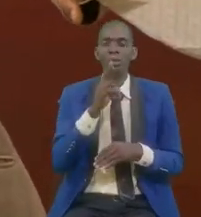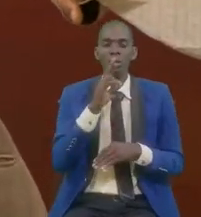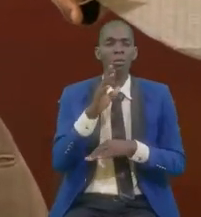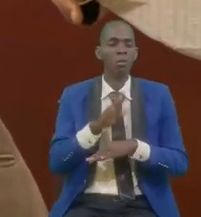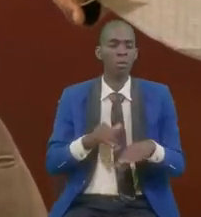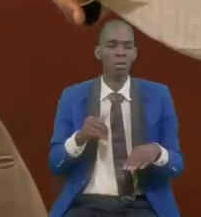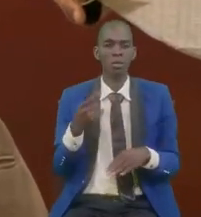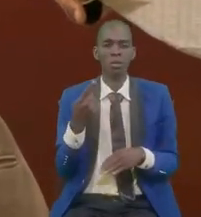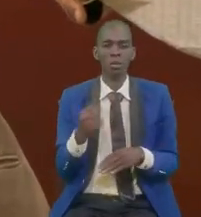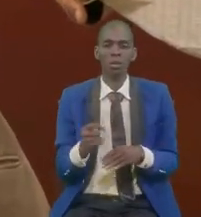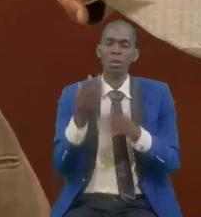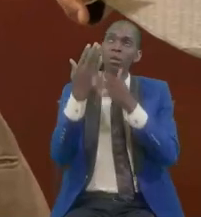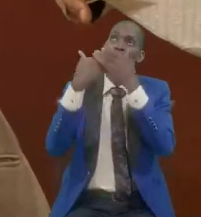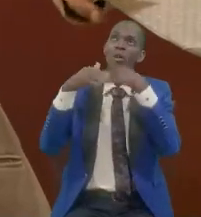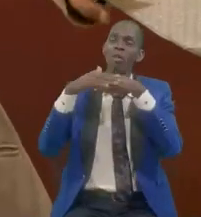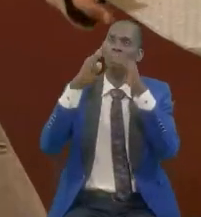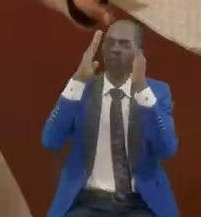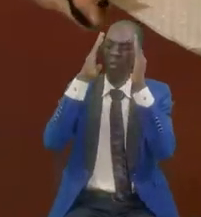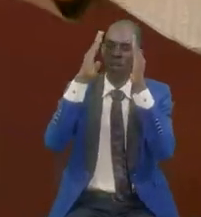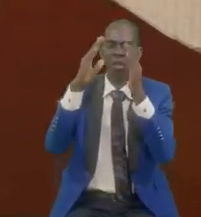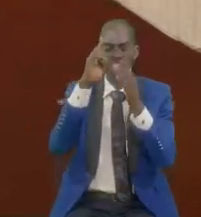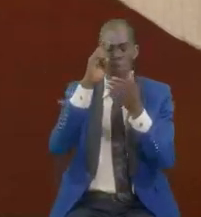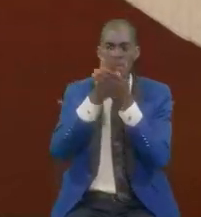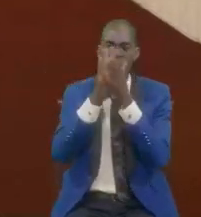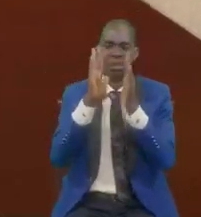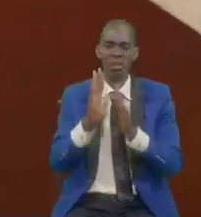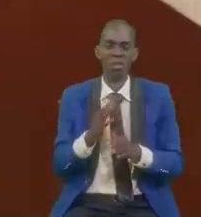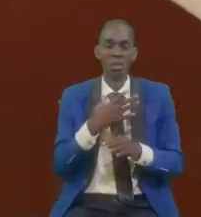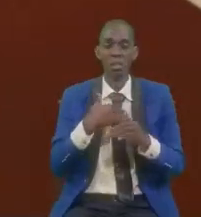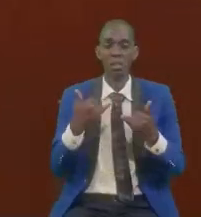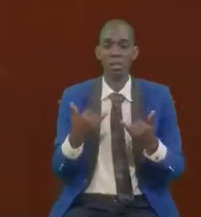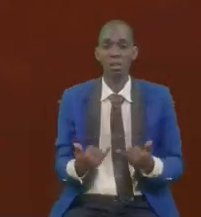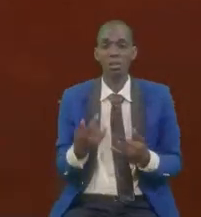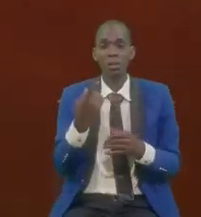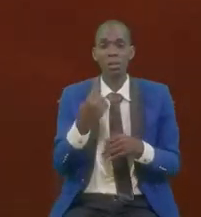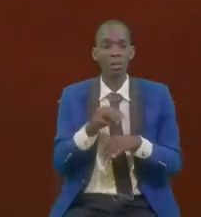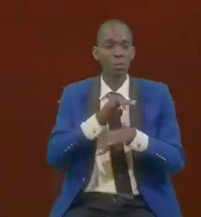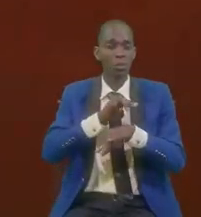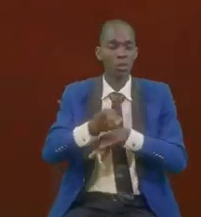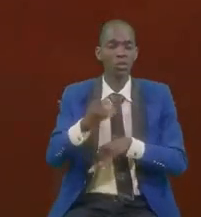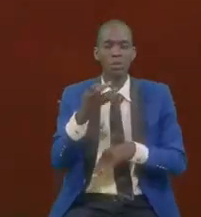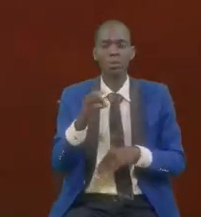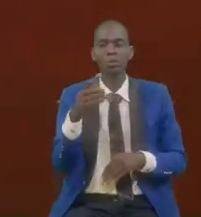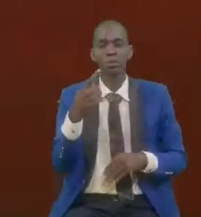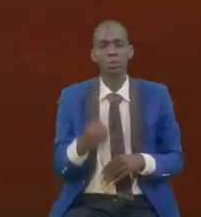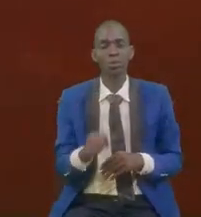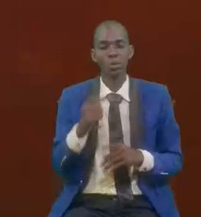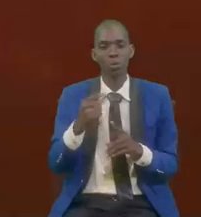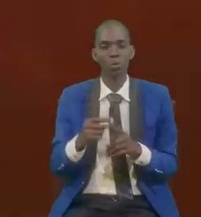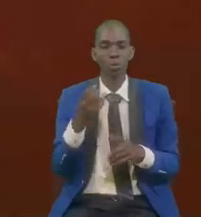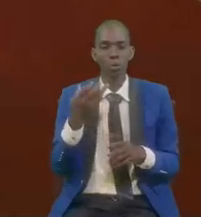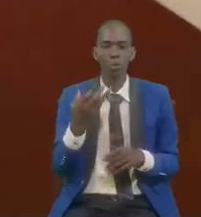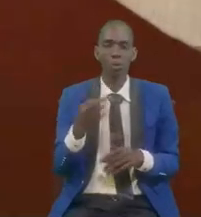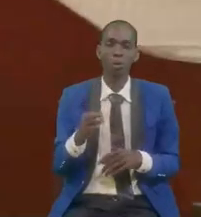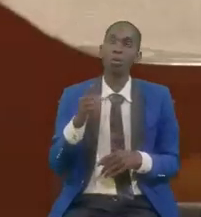appelés les croyants aux affections célestes. Et le ministère de la parole de